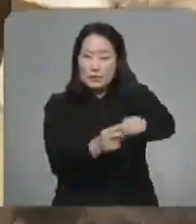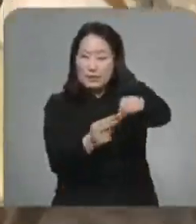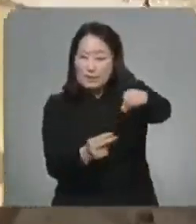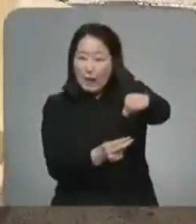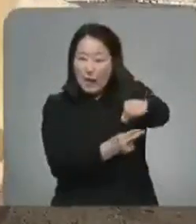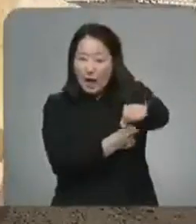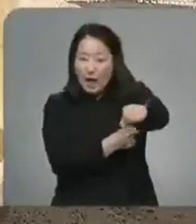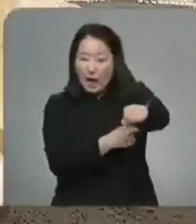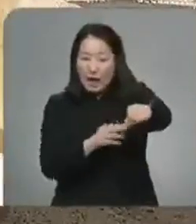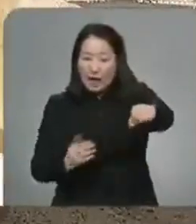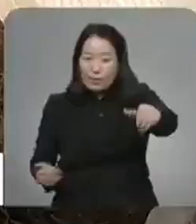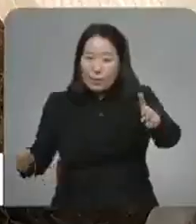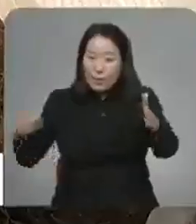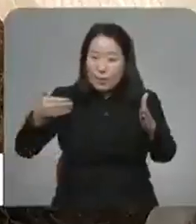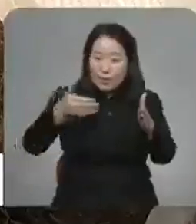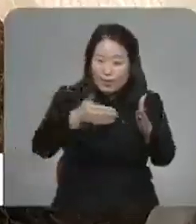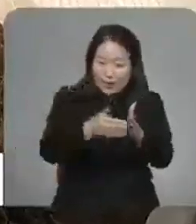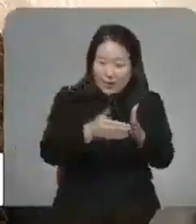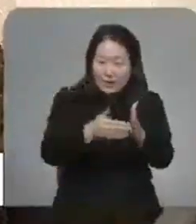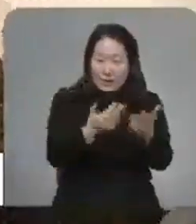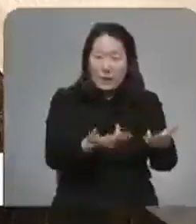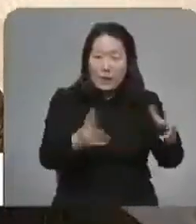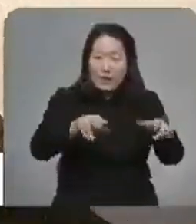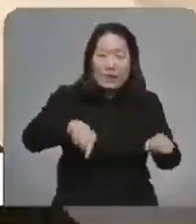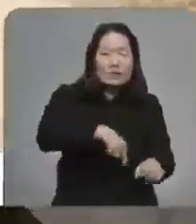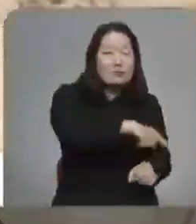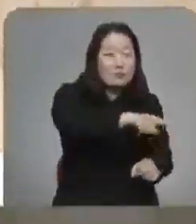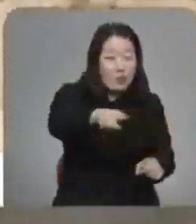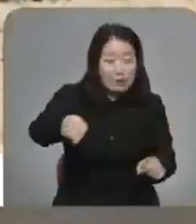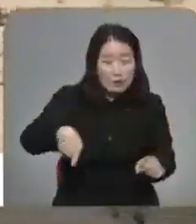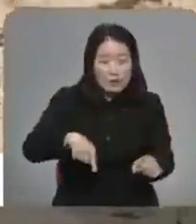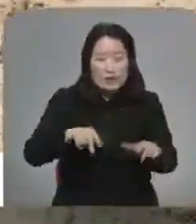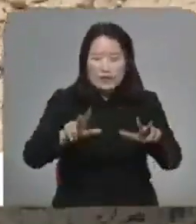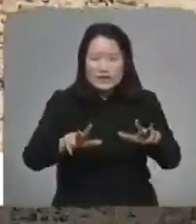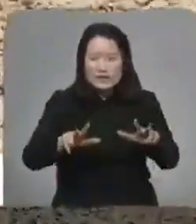건너면서 처음으로 마주하는 레고랜드 테마파크 주변 경관도